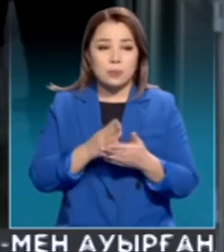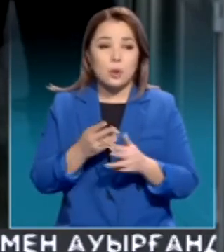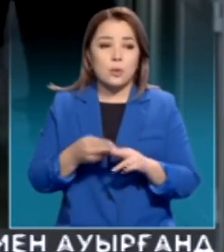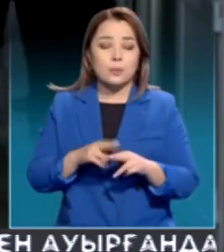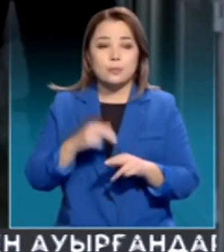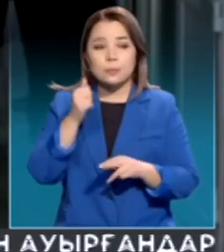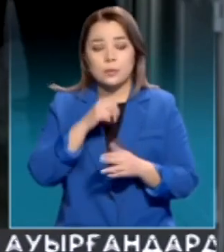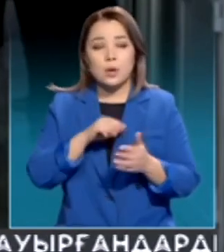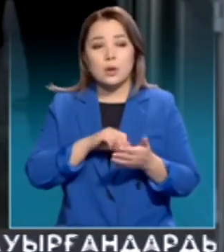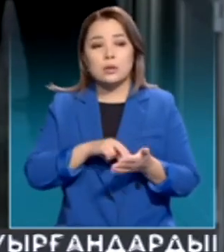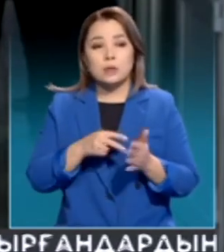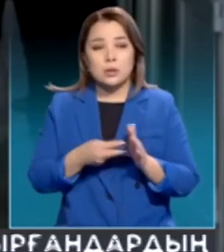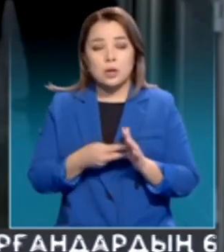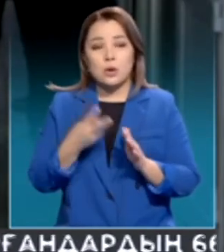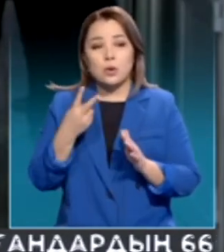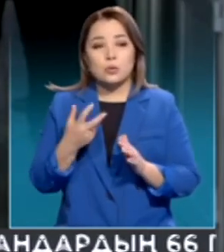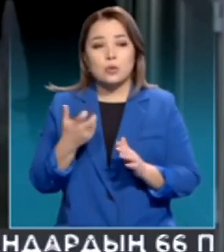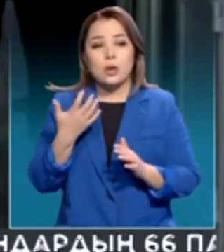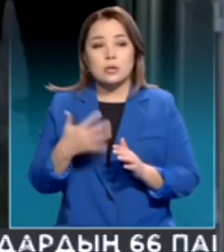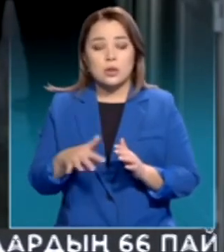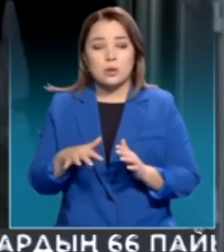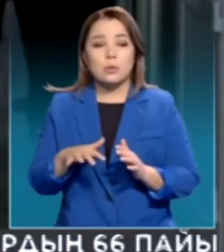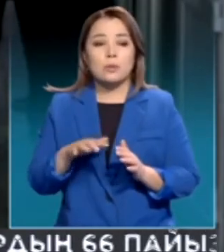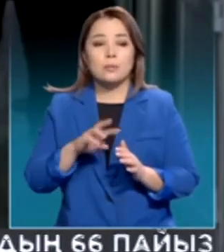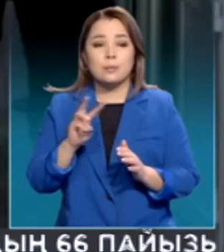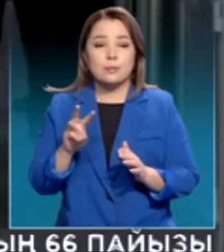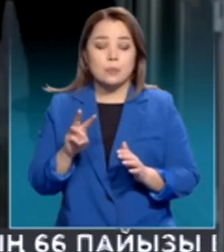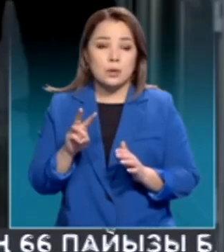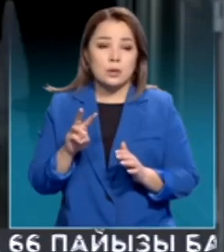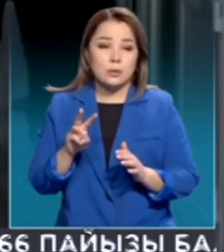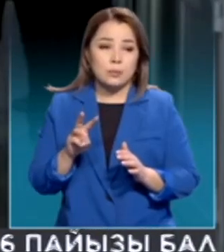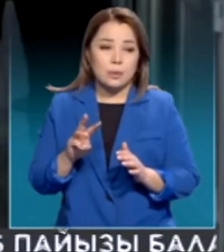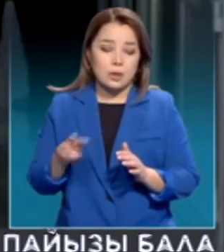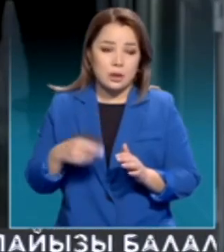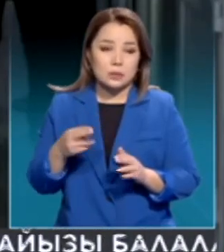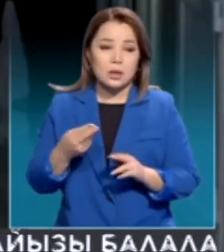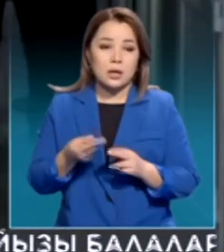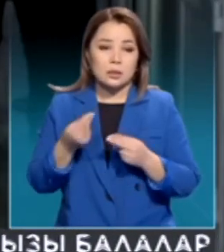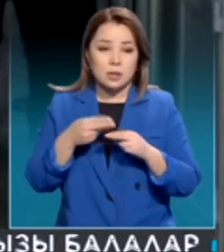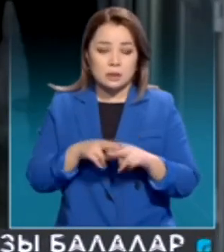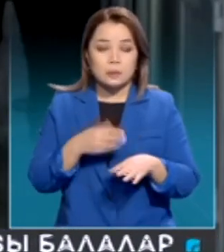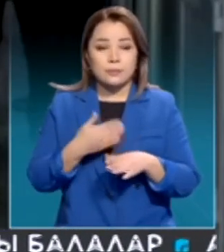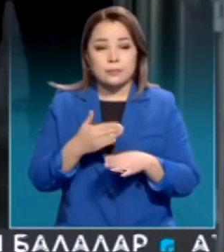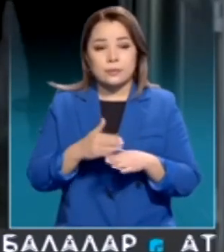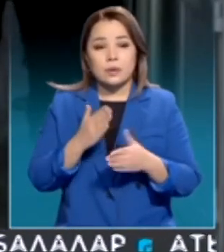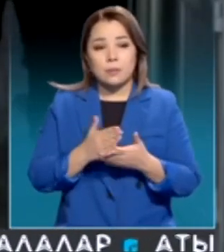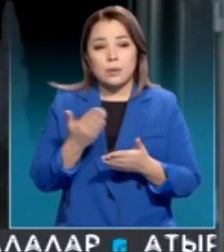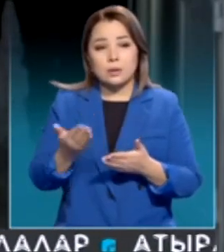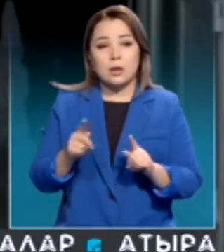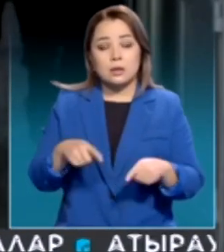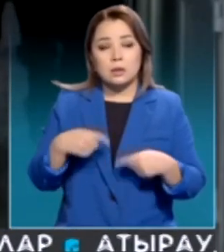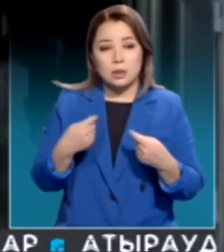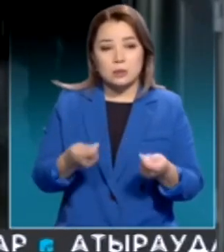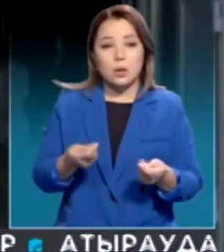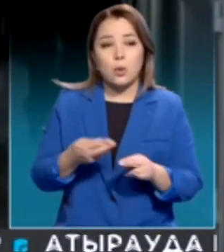Биылғы жылы 350 миллиардтан астам кредит берілді, несие берілді. Оның